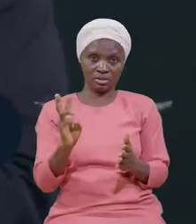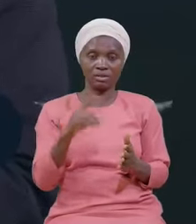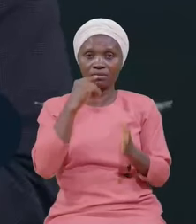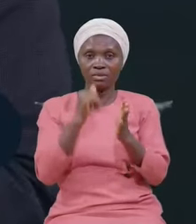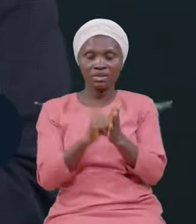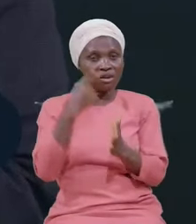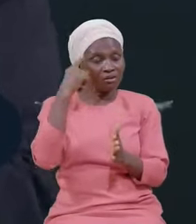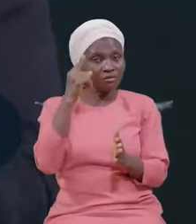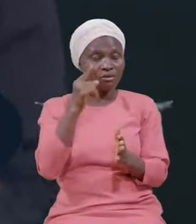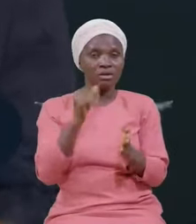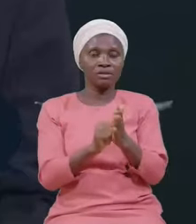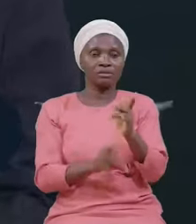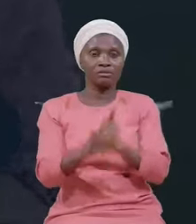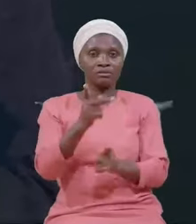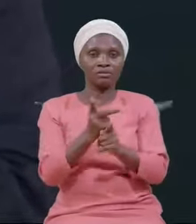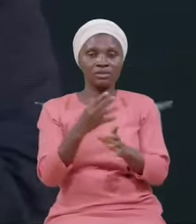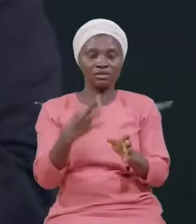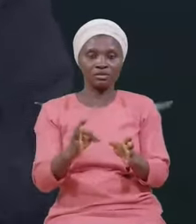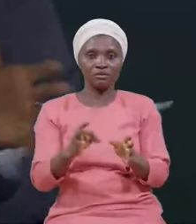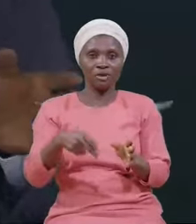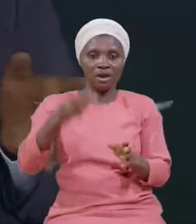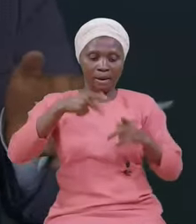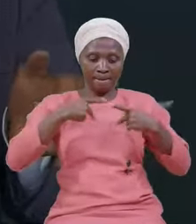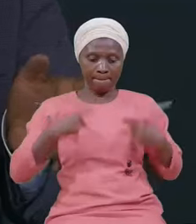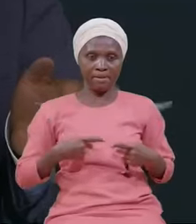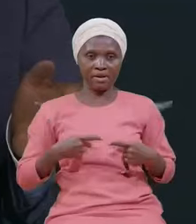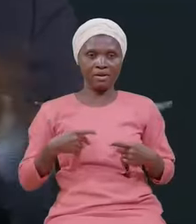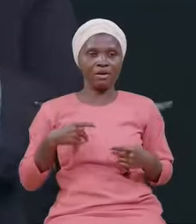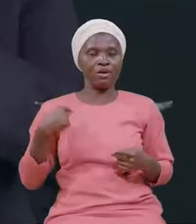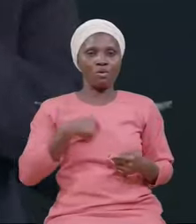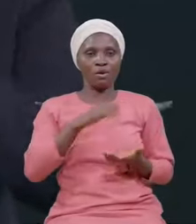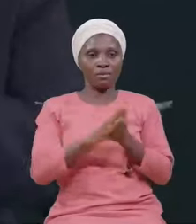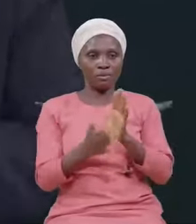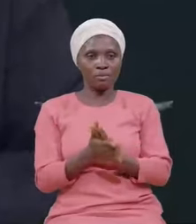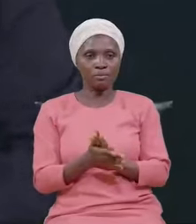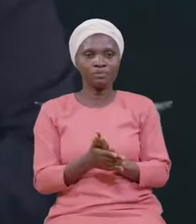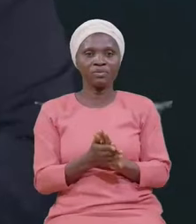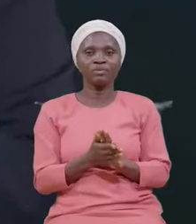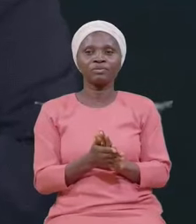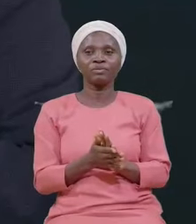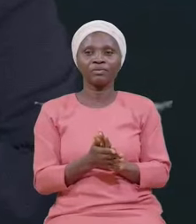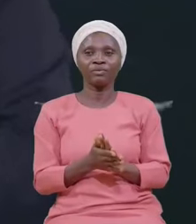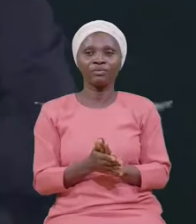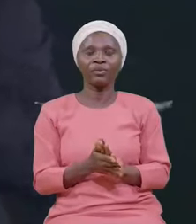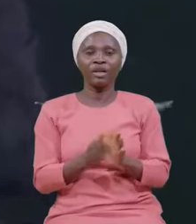26, ça nous dit, « Il nous convenait en effet d'avoir